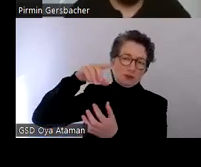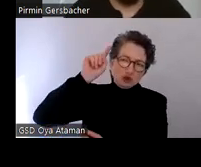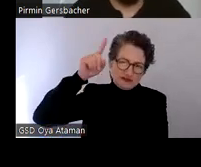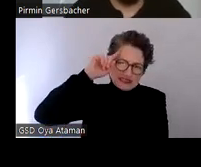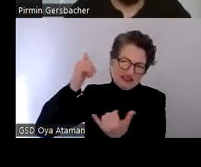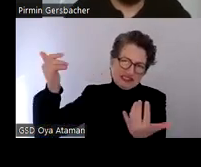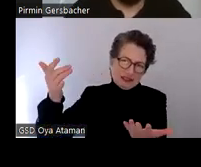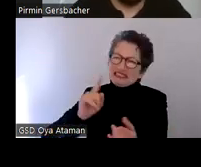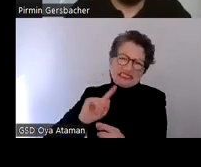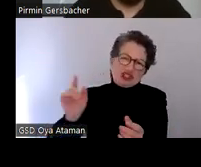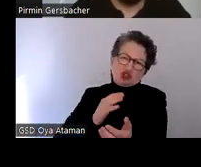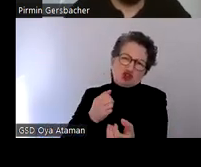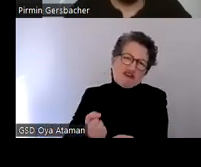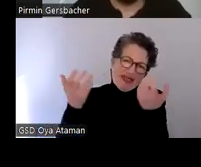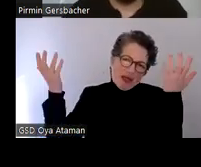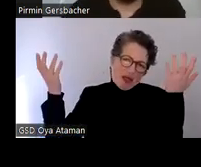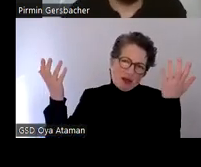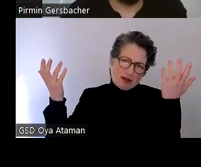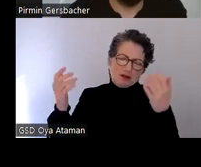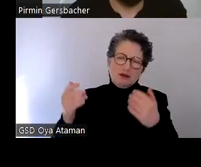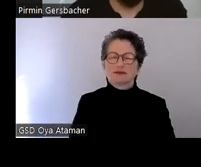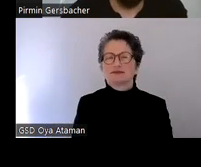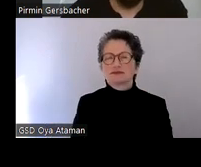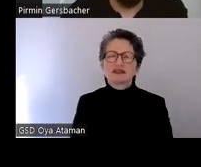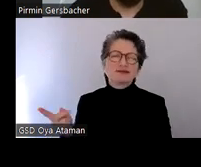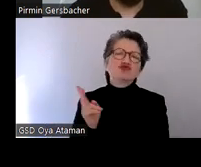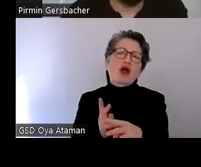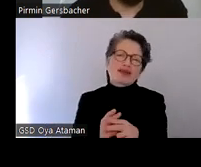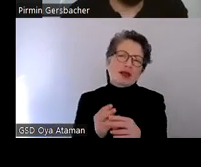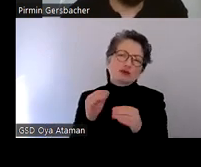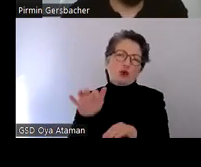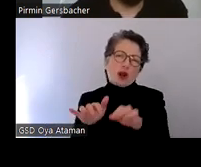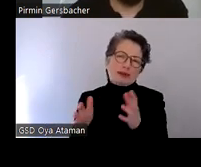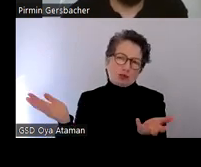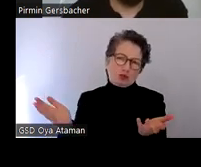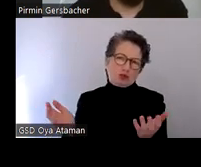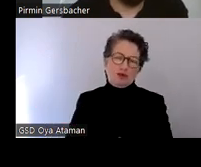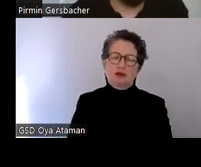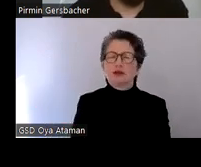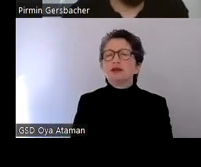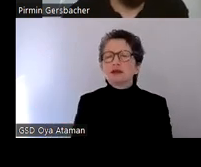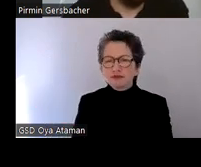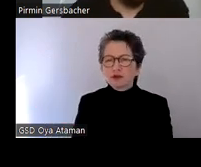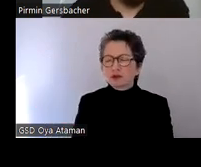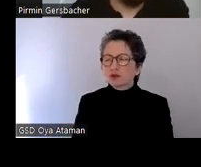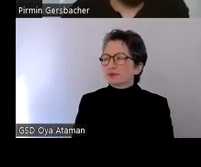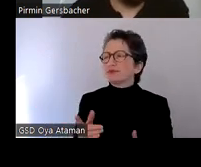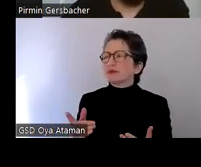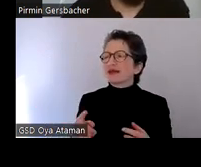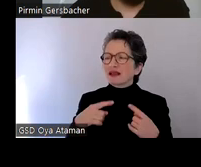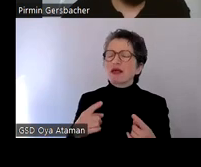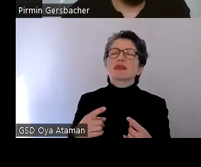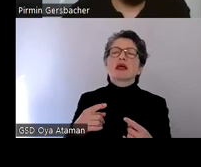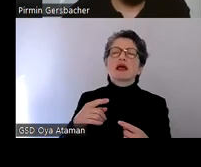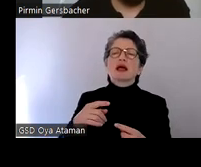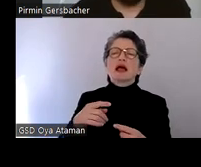ist jetzt nicht schwierig. Rein vom Dinger gehört auch eher so ein bisschen zum Standard. Und ist auch wieder ganz praktisch, dass das einfach direkt erkannt wird